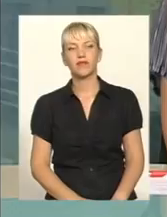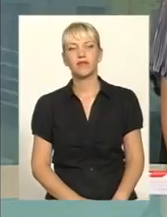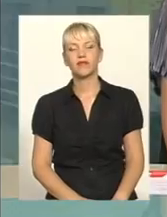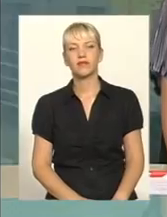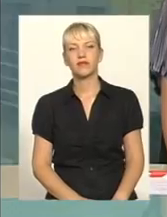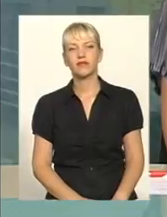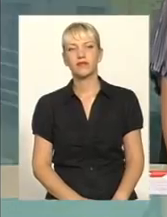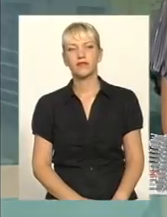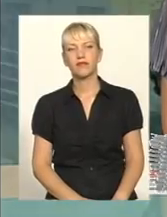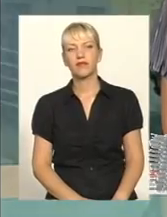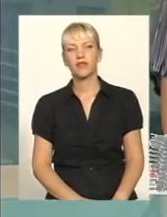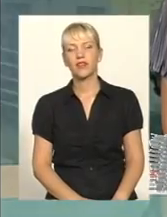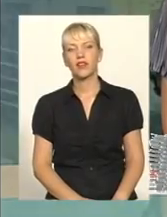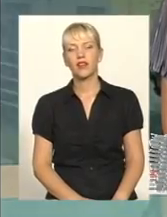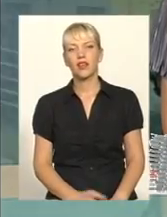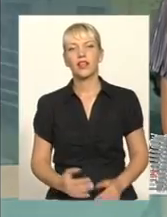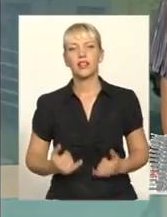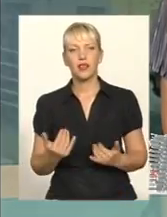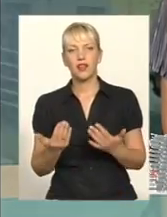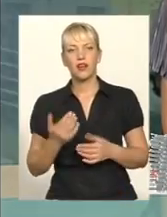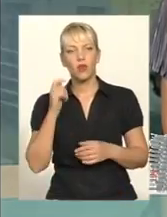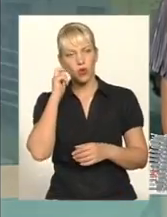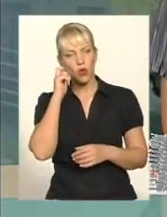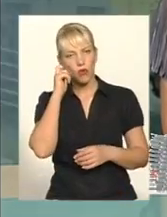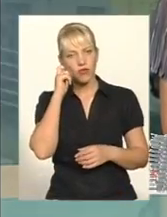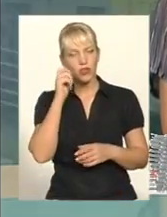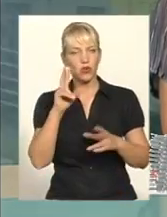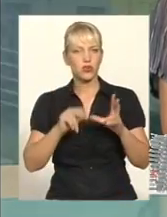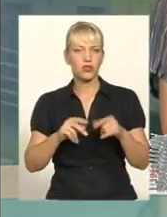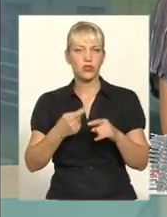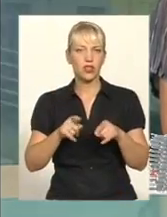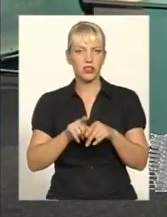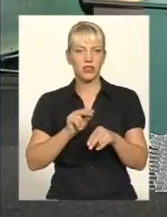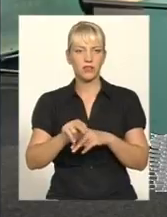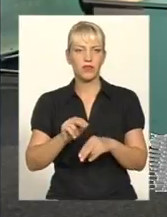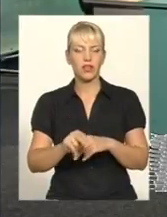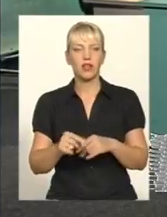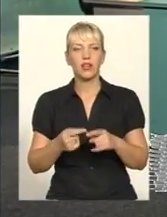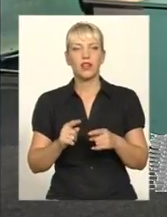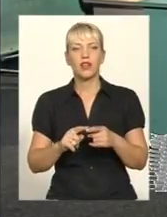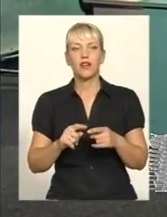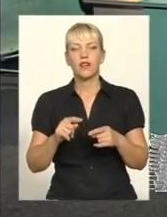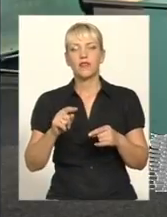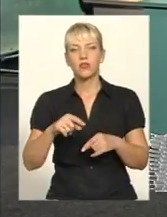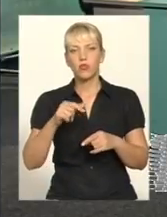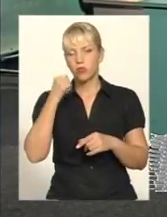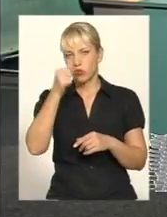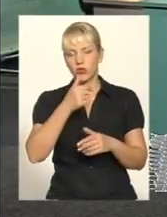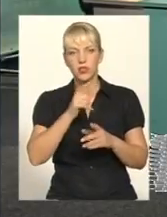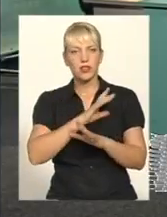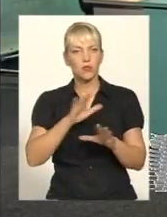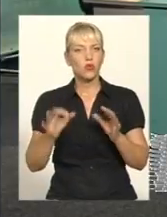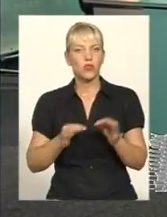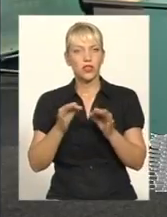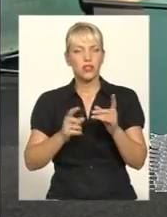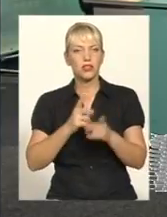чи для якого віку розраховані такі? Скажімо, інваріантна частина у цьому році не зазнала змін,